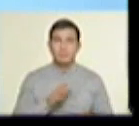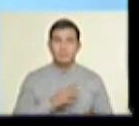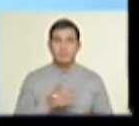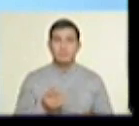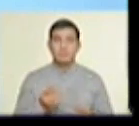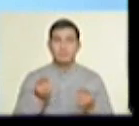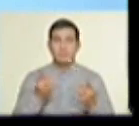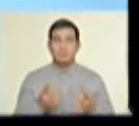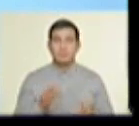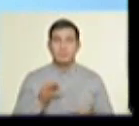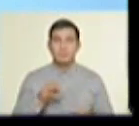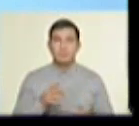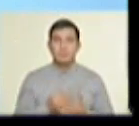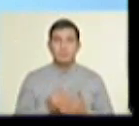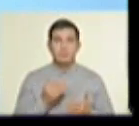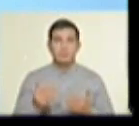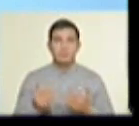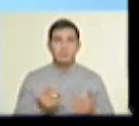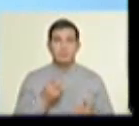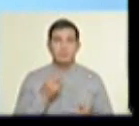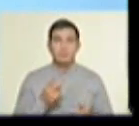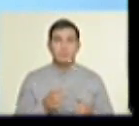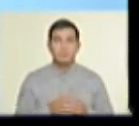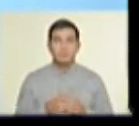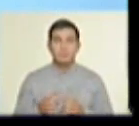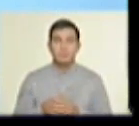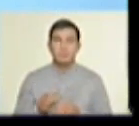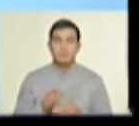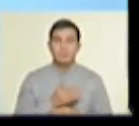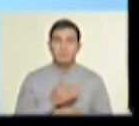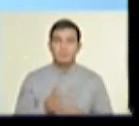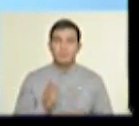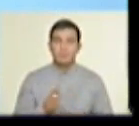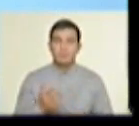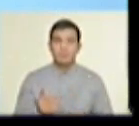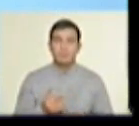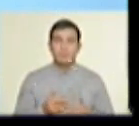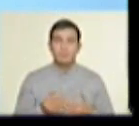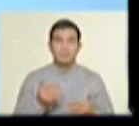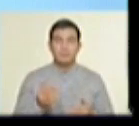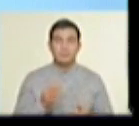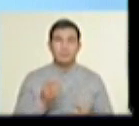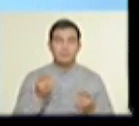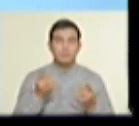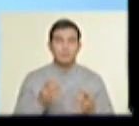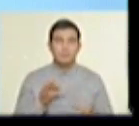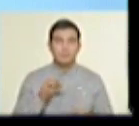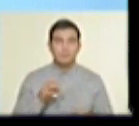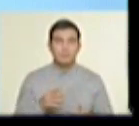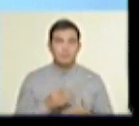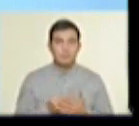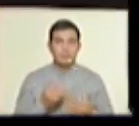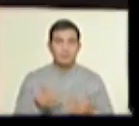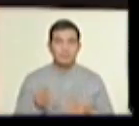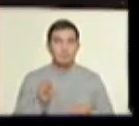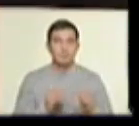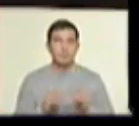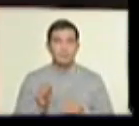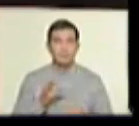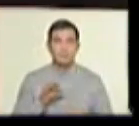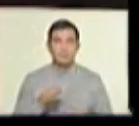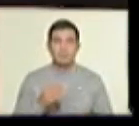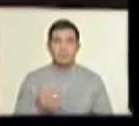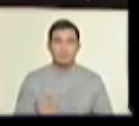Sodda otlarning o'zi ham 2 turga ajralar edi. Sodda tub otlar va sodda yasama